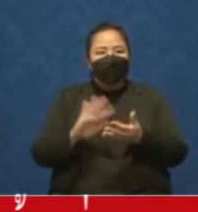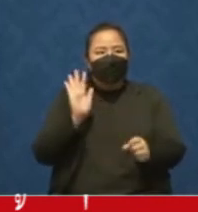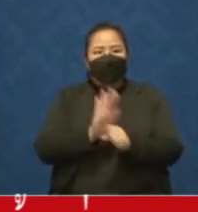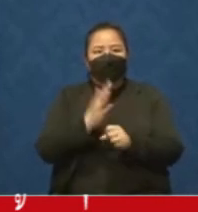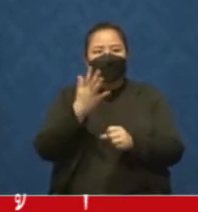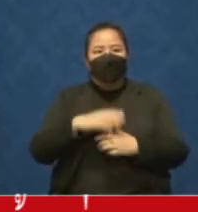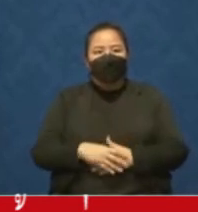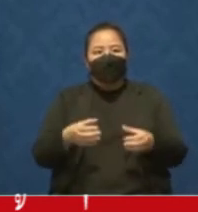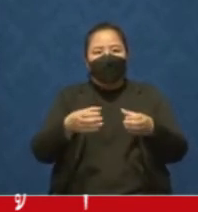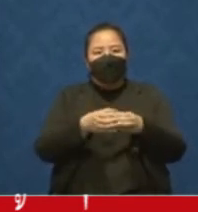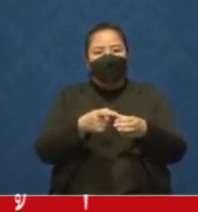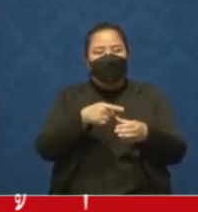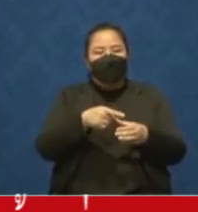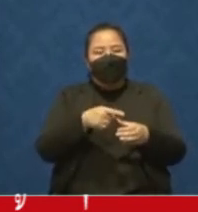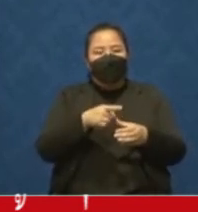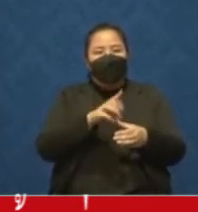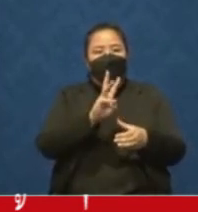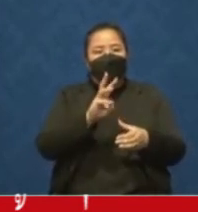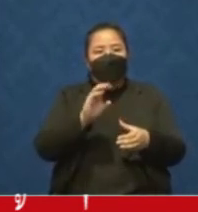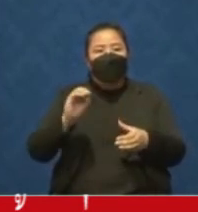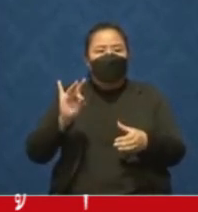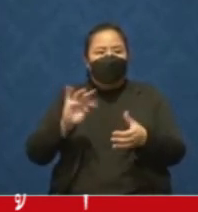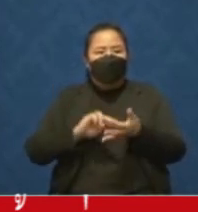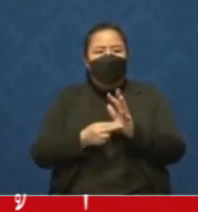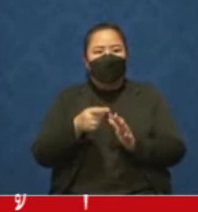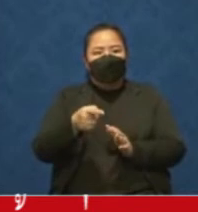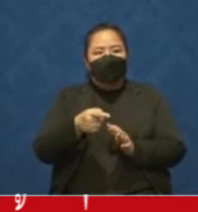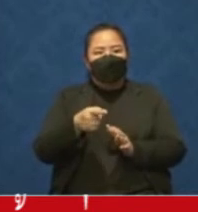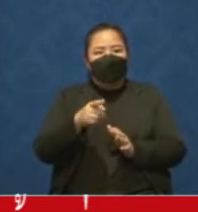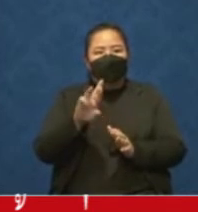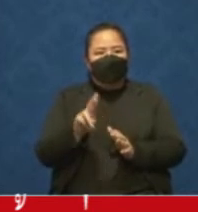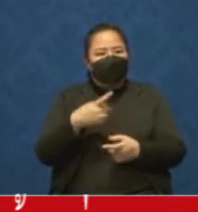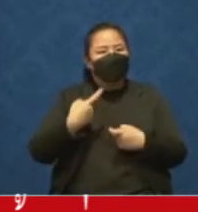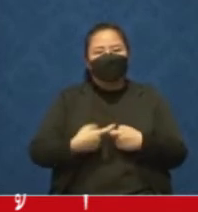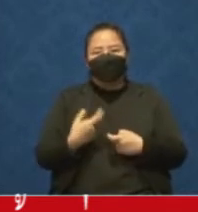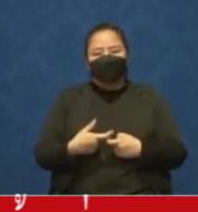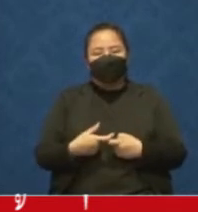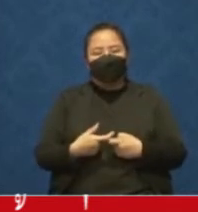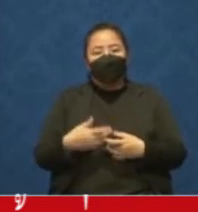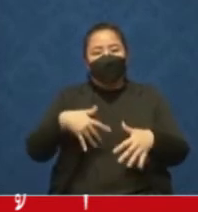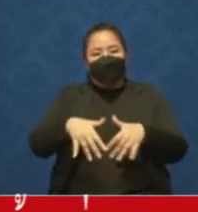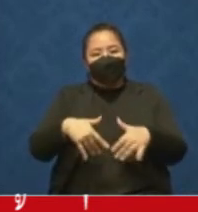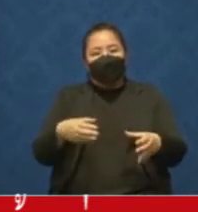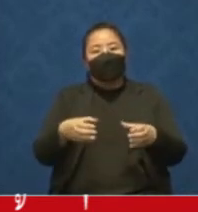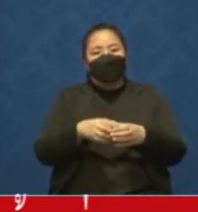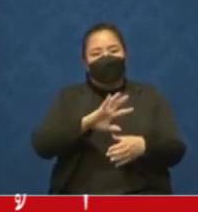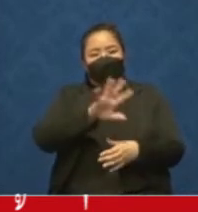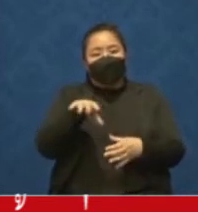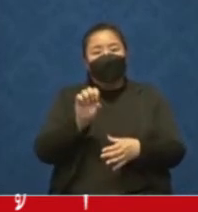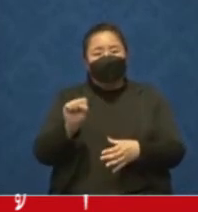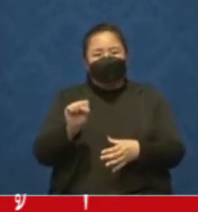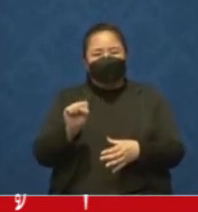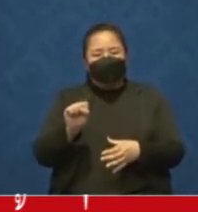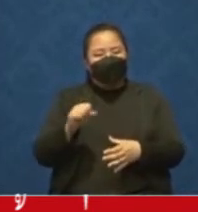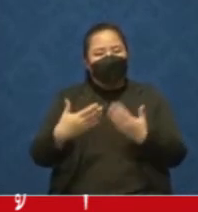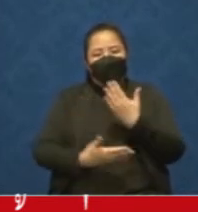บอกวาจะเป็ผู้ใช้นั้นก็คงจะใช้ยากและประชาชนอีกกุ่มหนึ่หลายแนคนหม